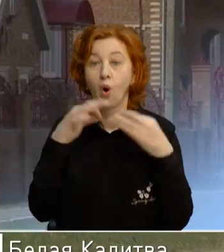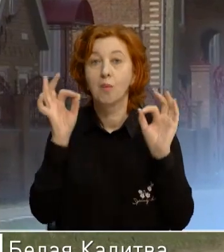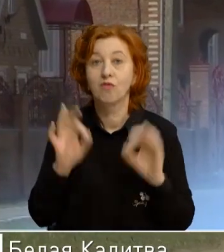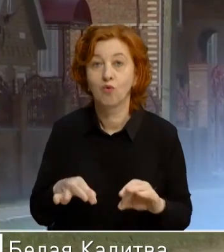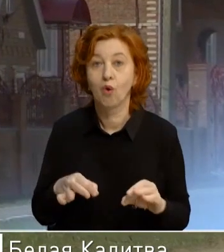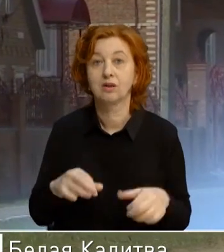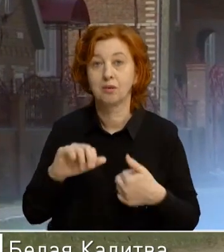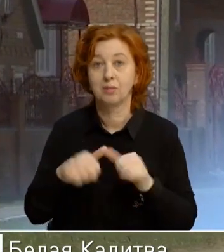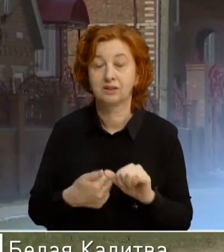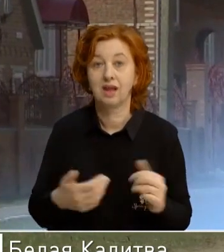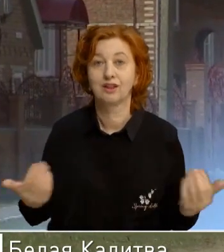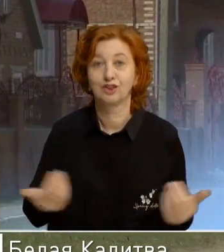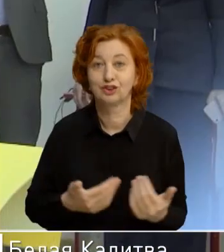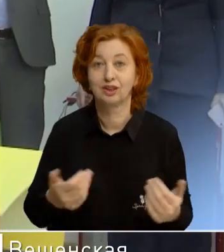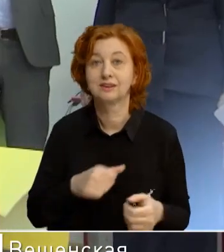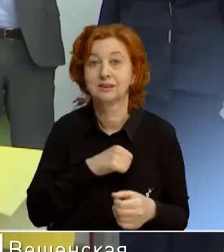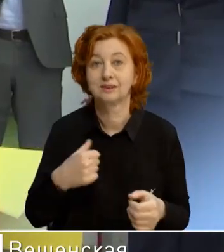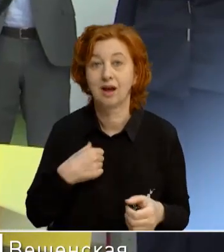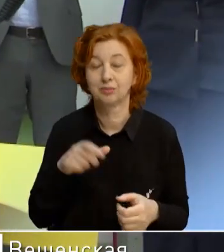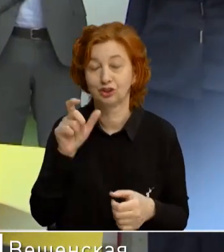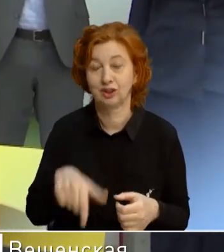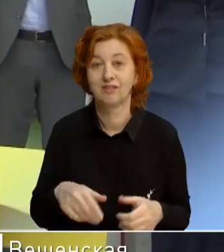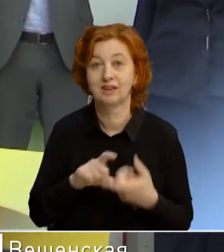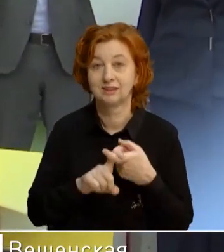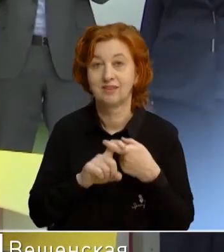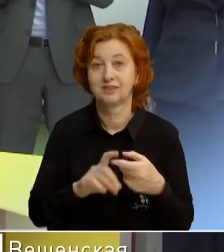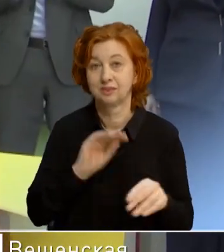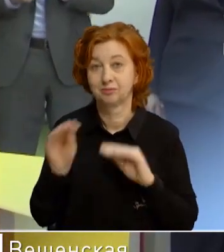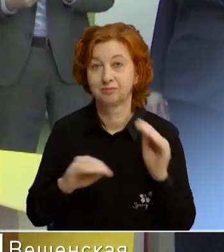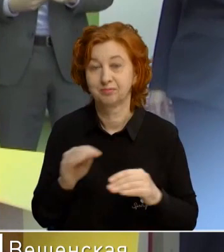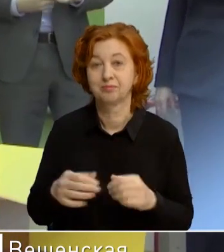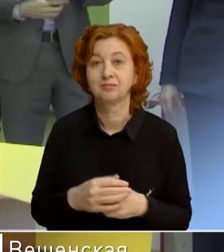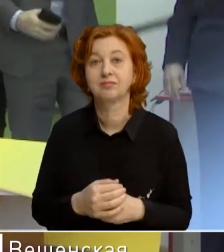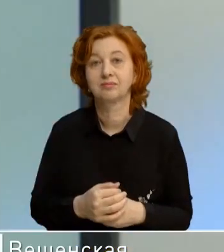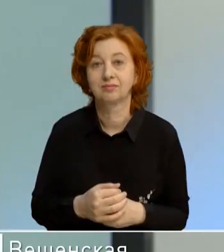какое-то состояние тоже создает сам человек. 10.